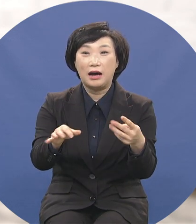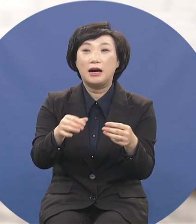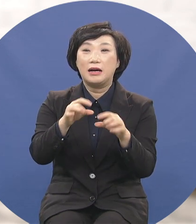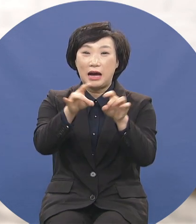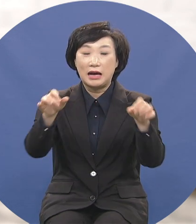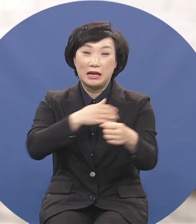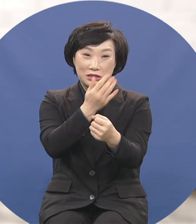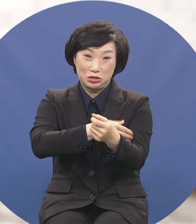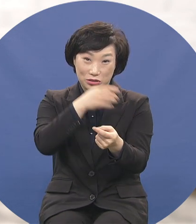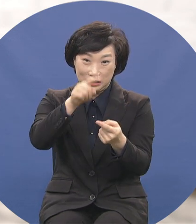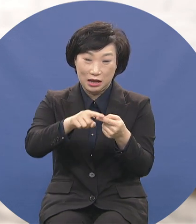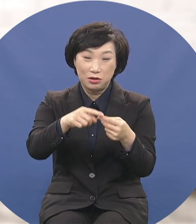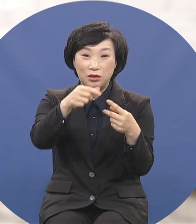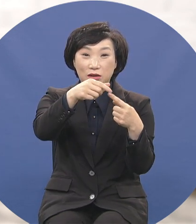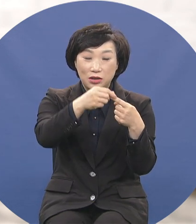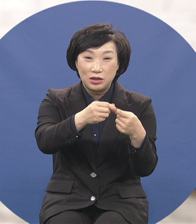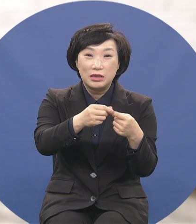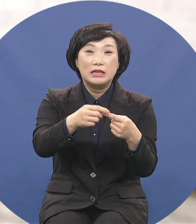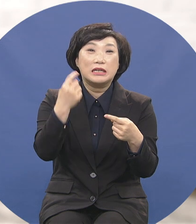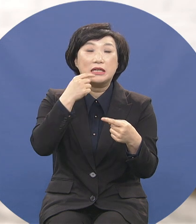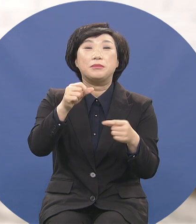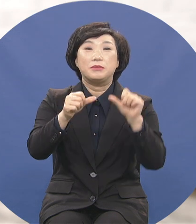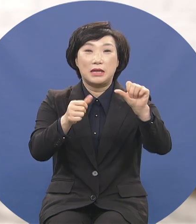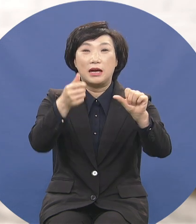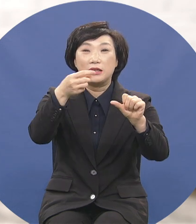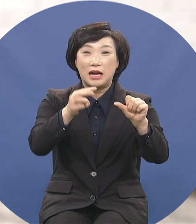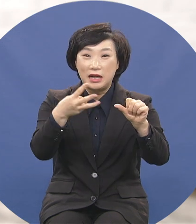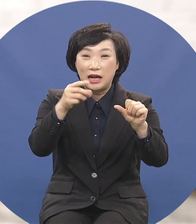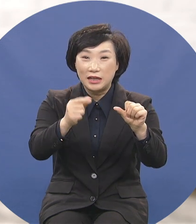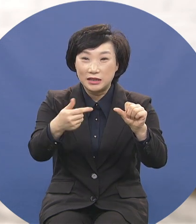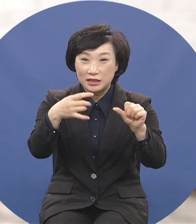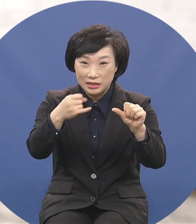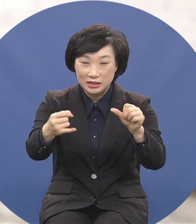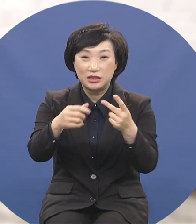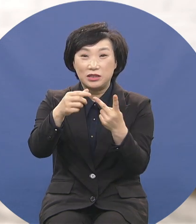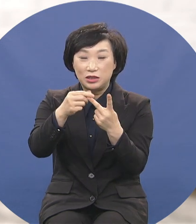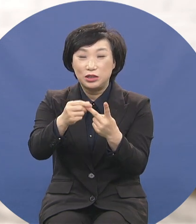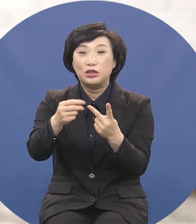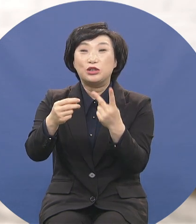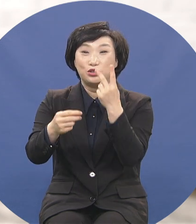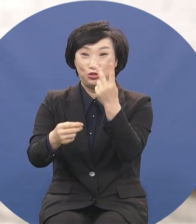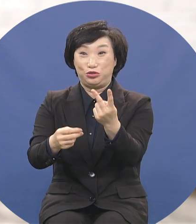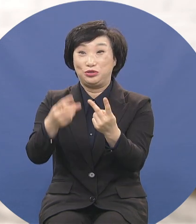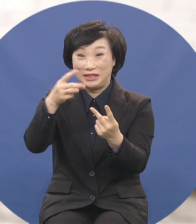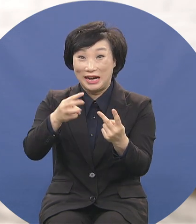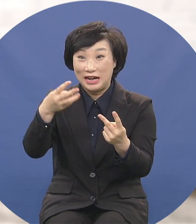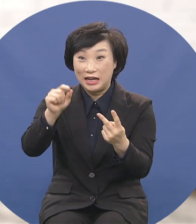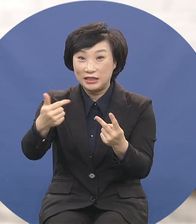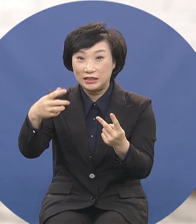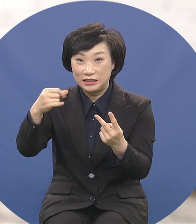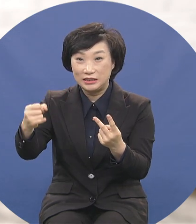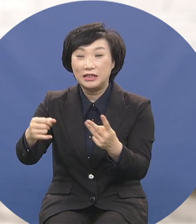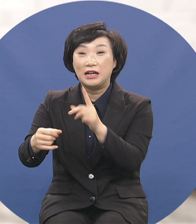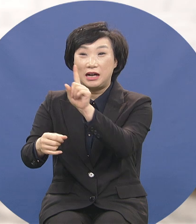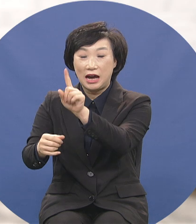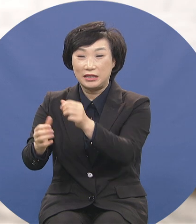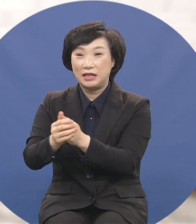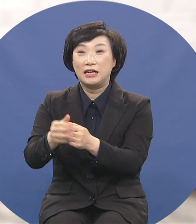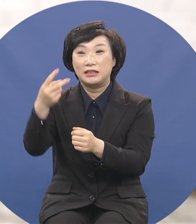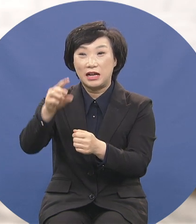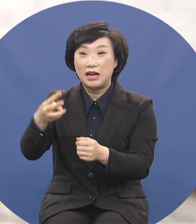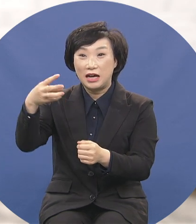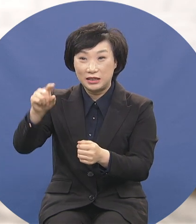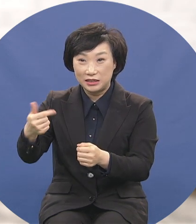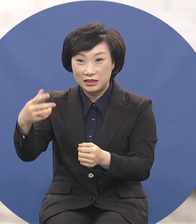그 재능대로 하나에게는 금 5달란트를, 하나에게는 2달란트를, 하나에게는 1달란트를 주고